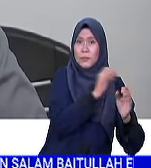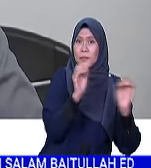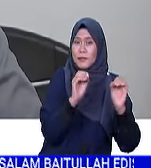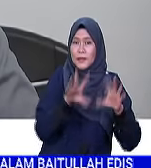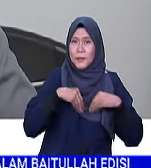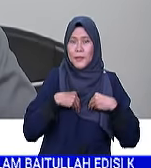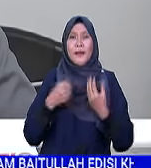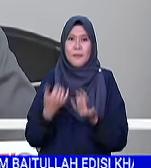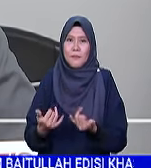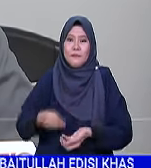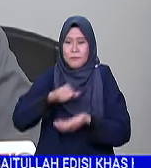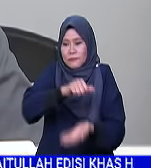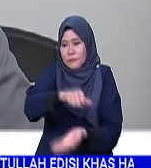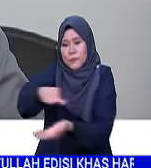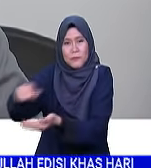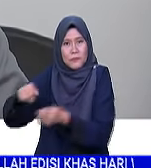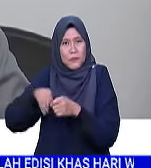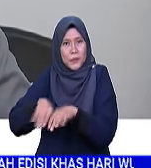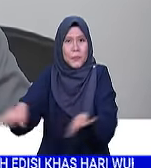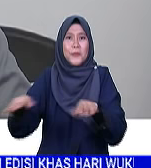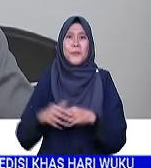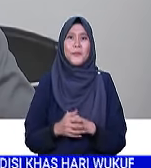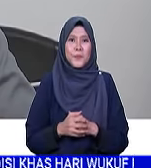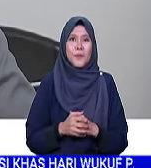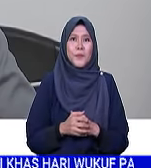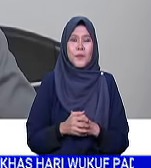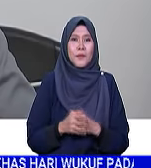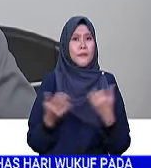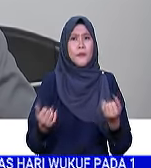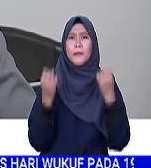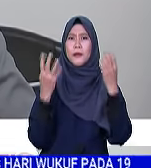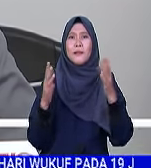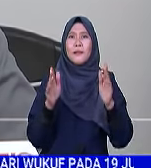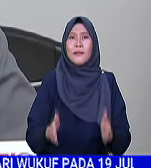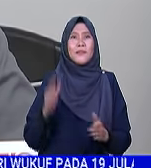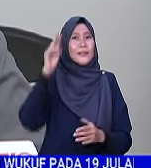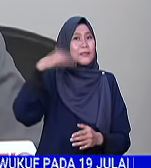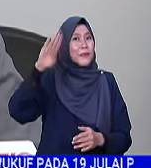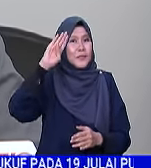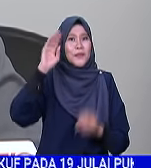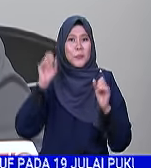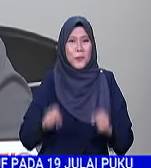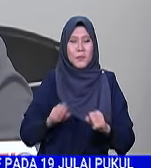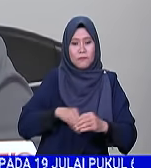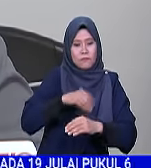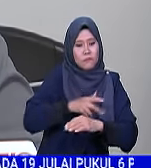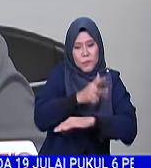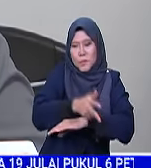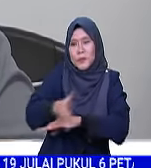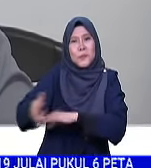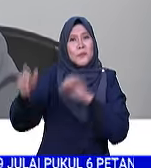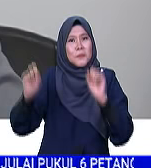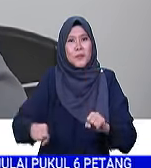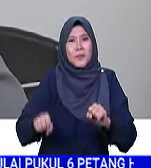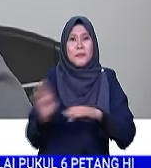lihat sekarang, ada yang banyaklah yang kita kata rakyat negeri Perlis ini dah boleh bergerak dah. Dan banyak serta-serta yang telah